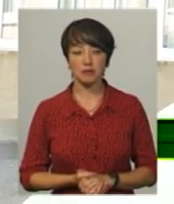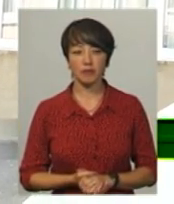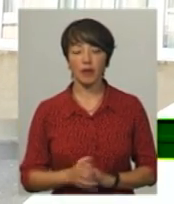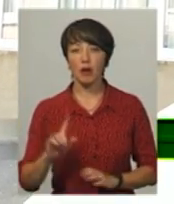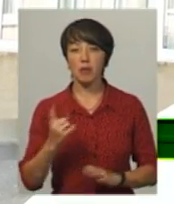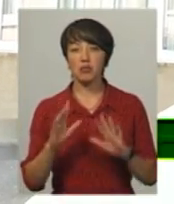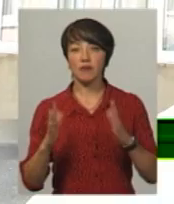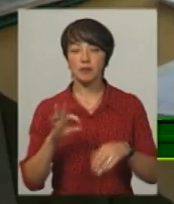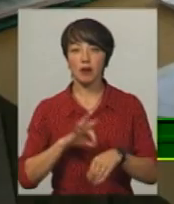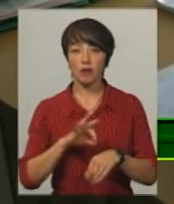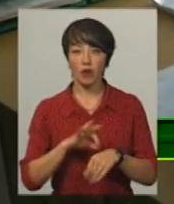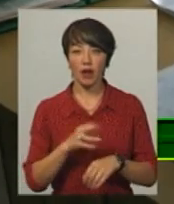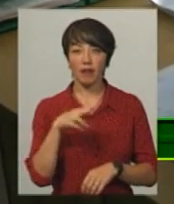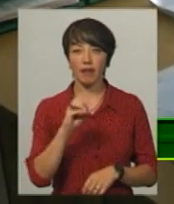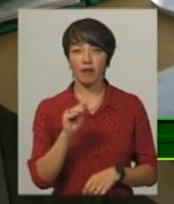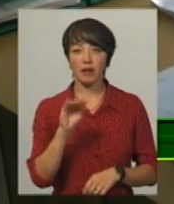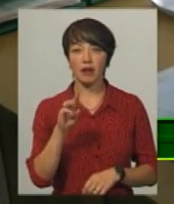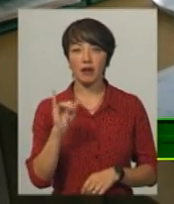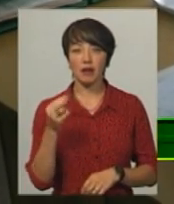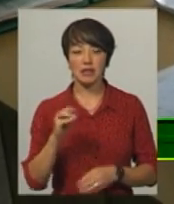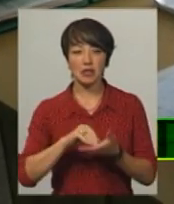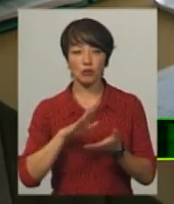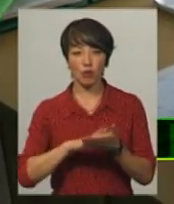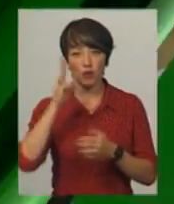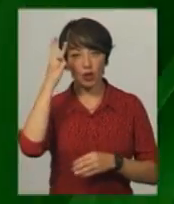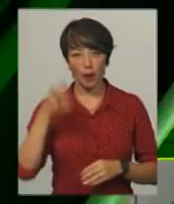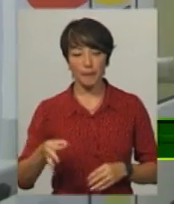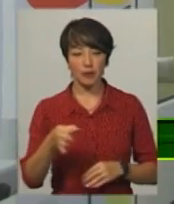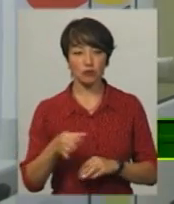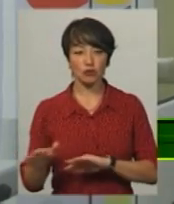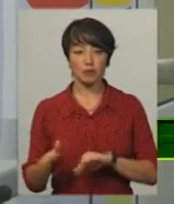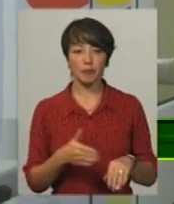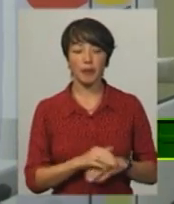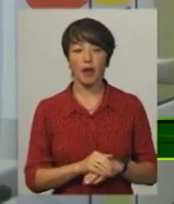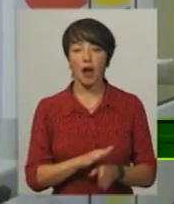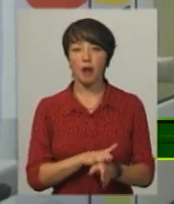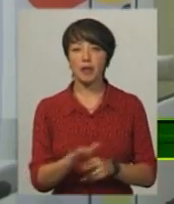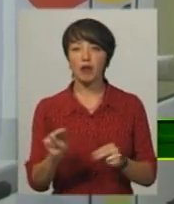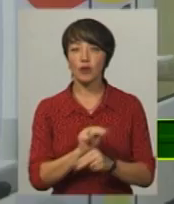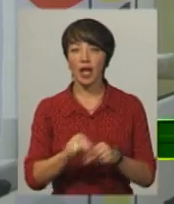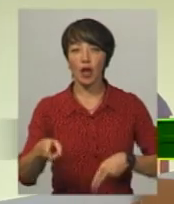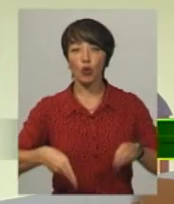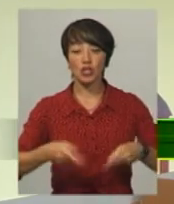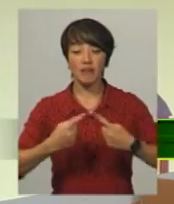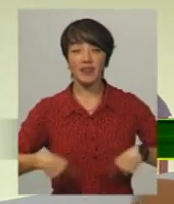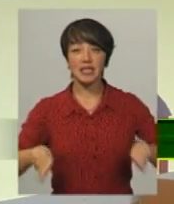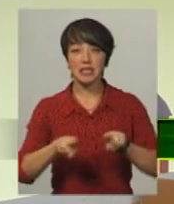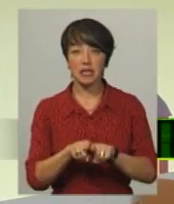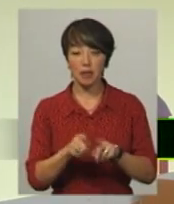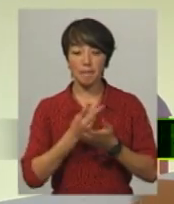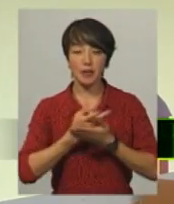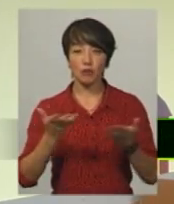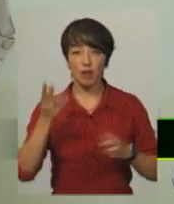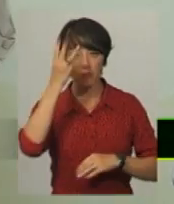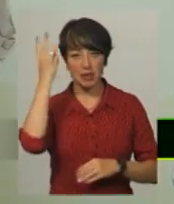Перший випадок захворювання на дифтерію зареєстровано на Хмельниччині. Капітально відремонтоване хірургічне відділення презентували